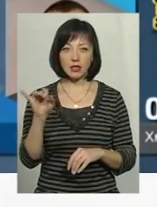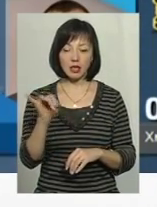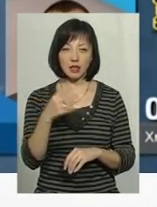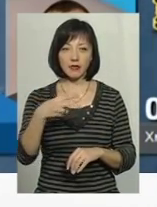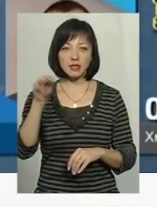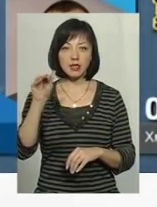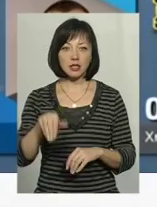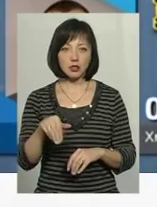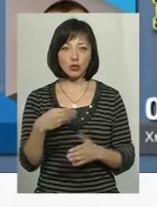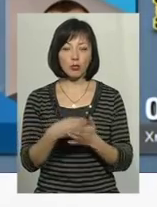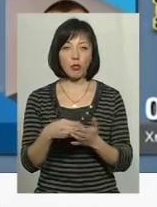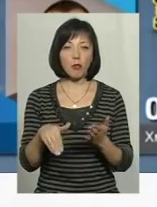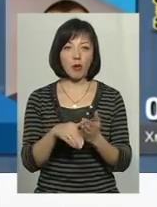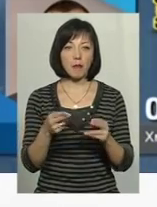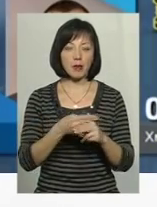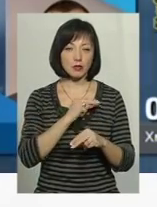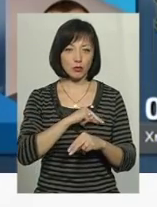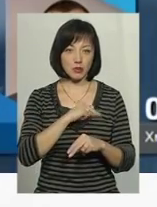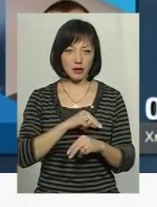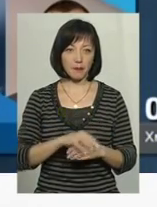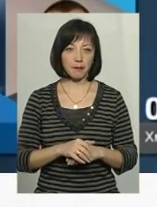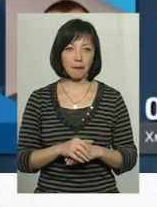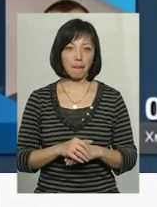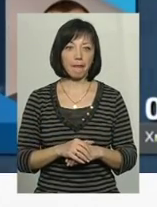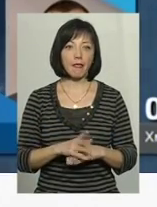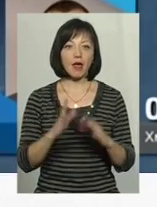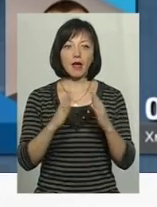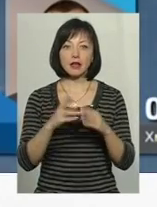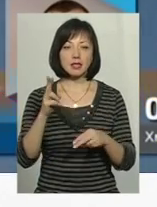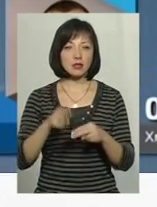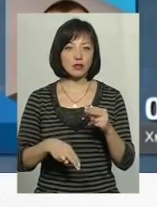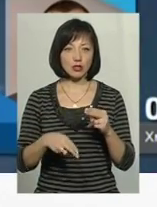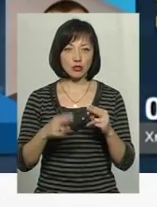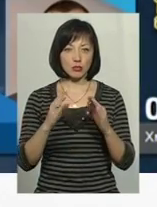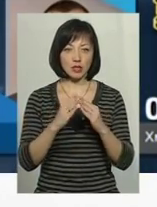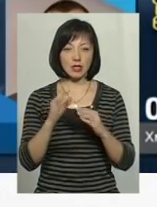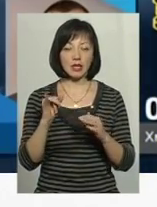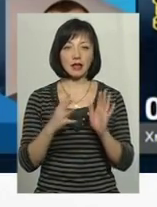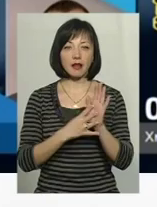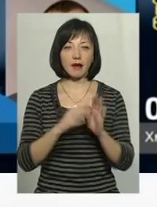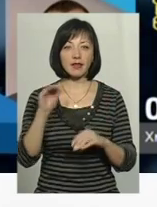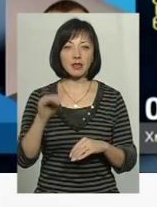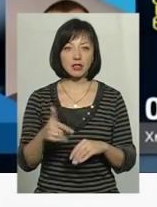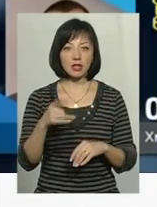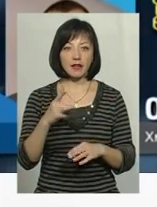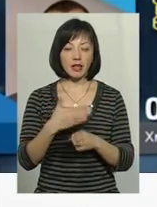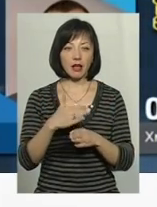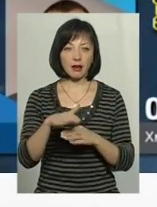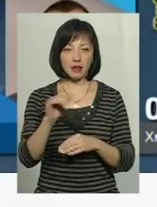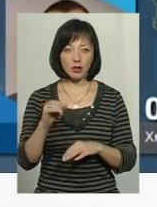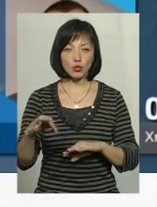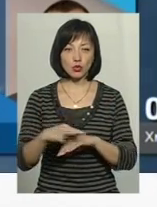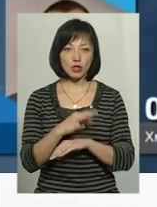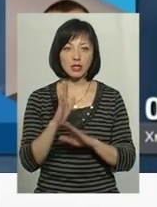20 тисяч гривень допомоги з безробіття. З нерухомості – незавершений садовий будинок та майже 9 тисяч гривень кредиту. А у